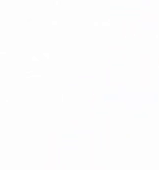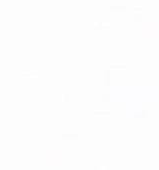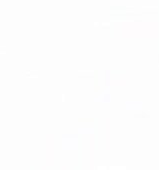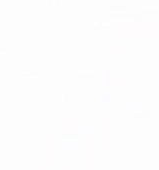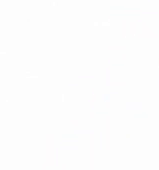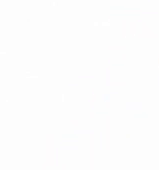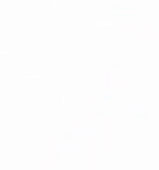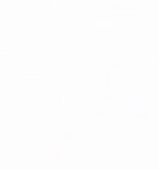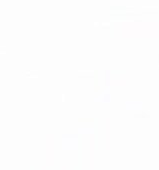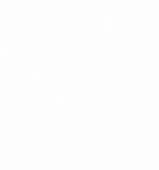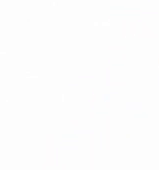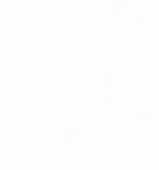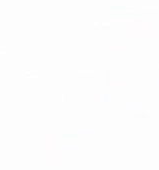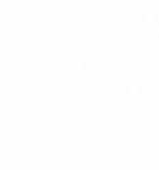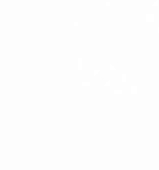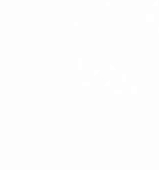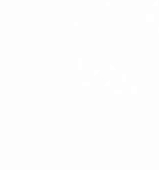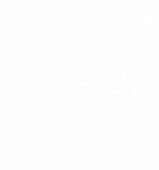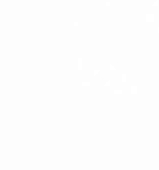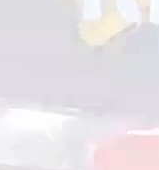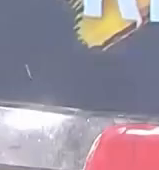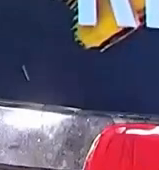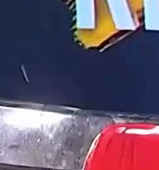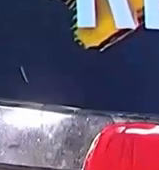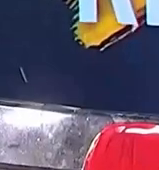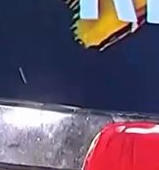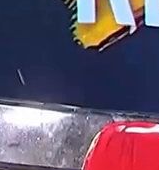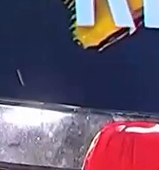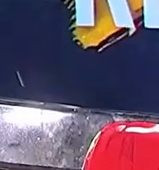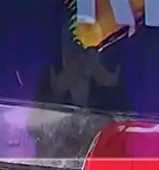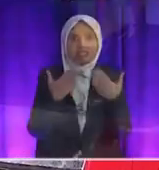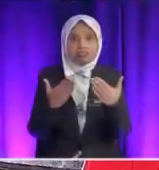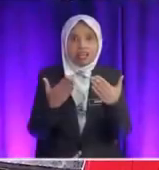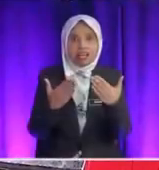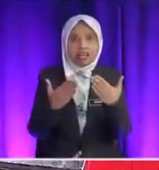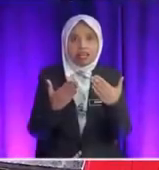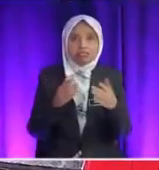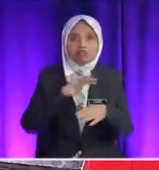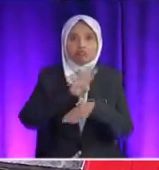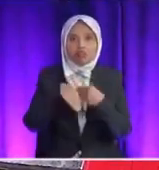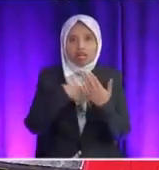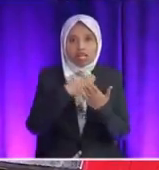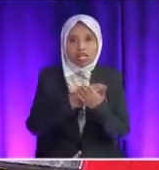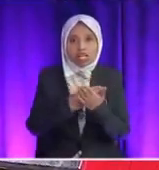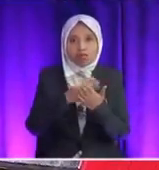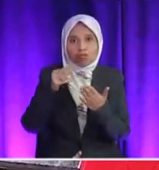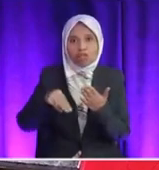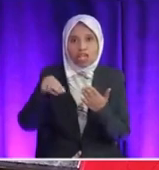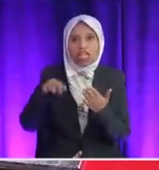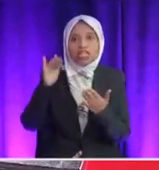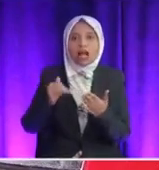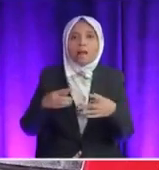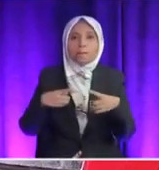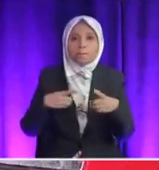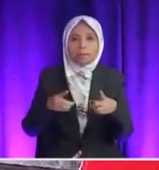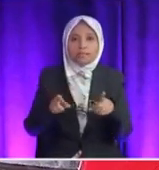Sidik TV GPM terima kasih kepada anda yang sudah menonton di TV cpm hari ini masih lagi